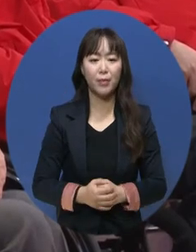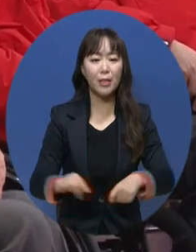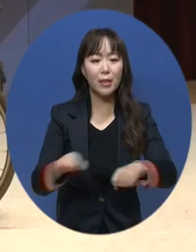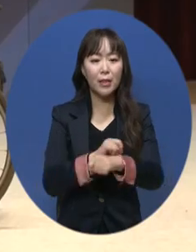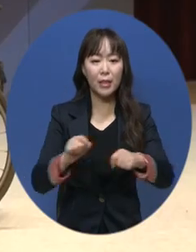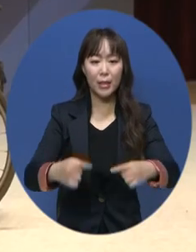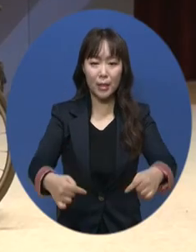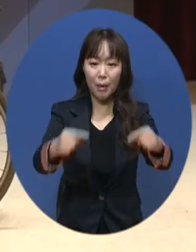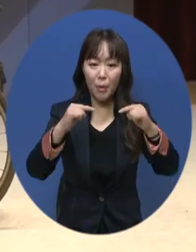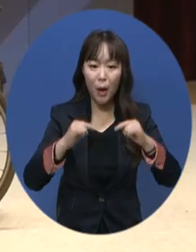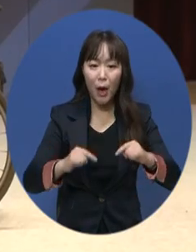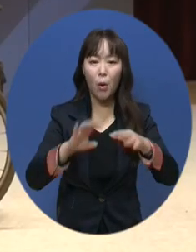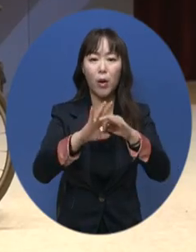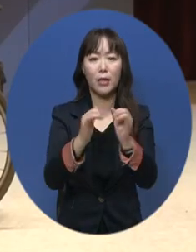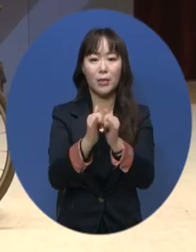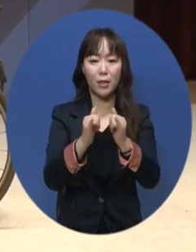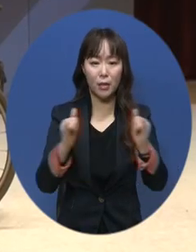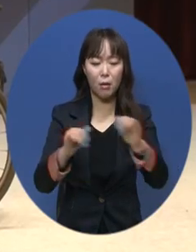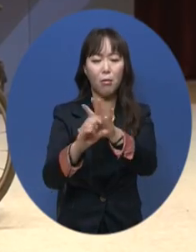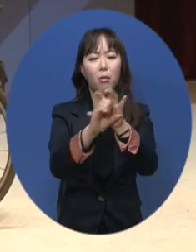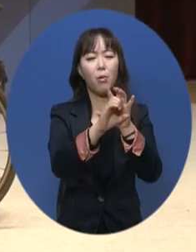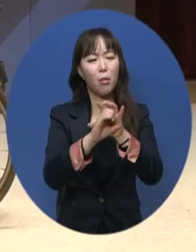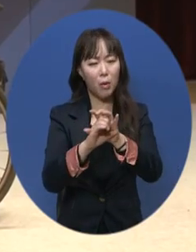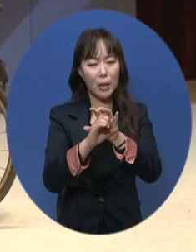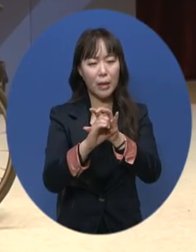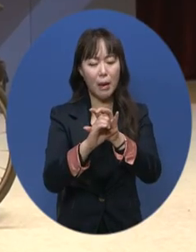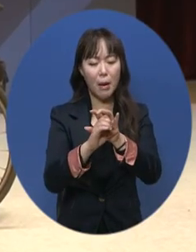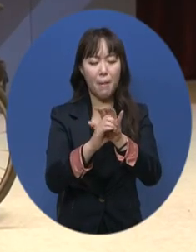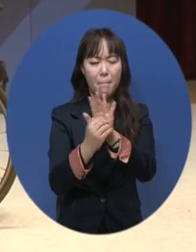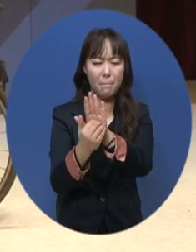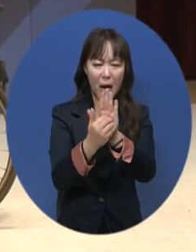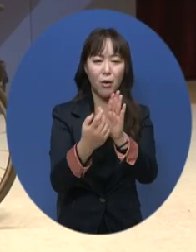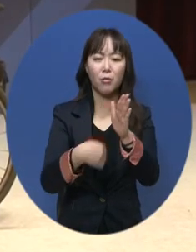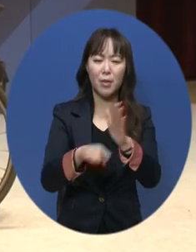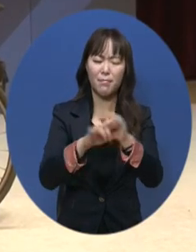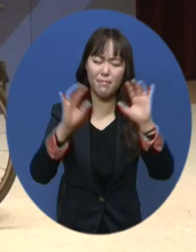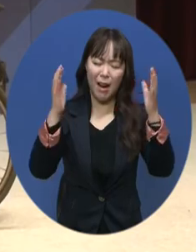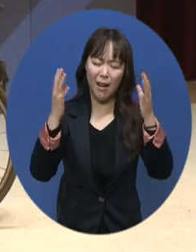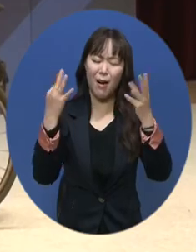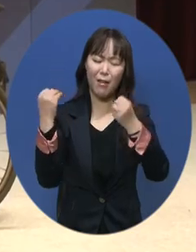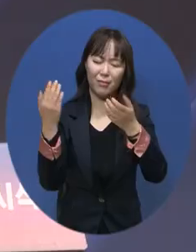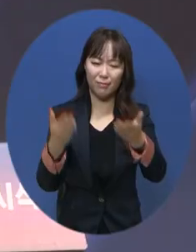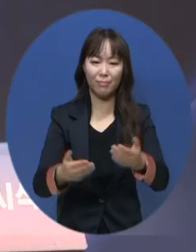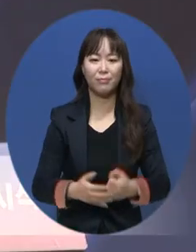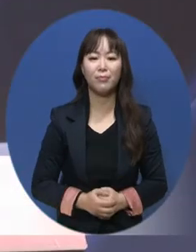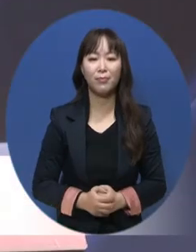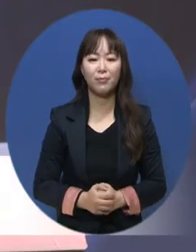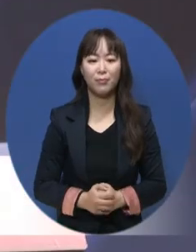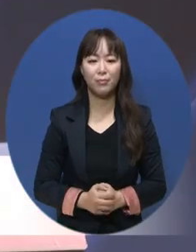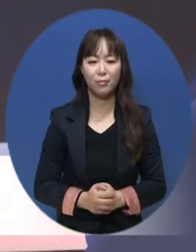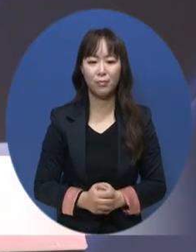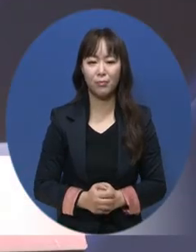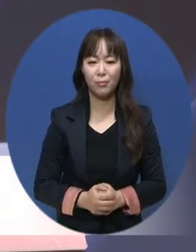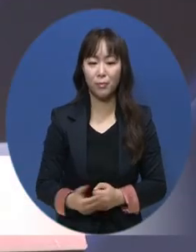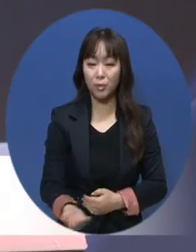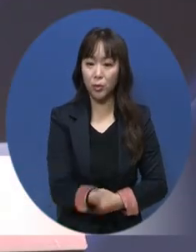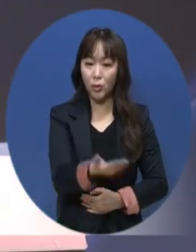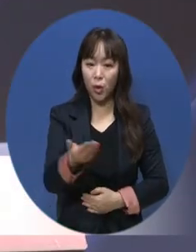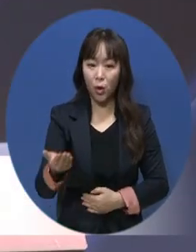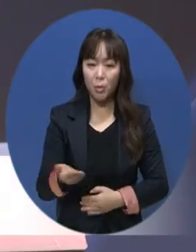이날 참석한 관계자들은 코로나19 방역을 강조하며 응원을 보냈습니다. 여러분을